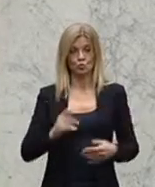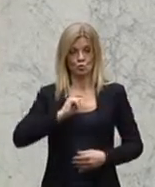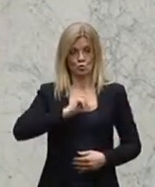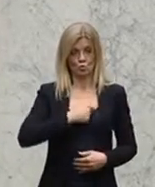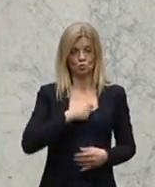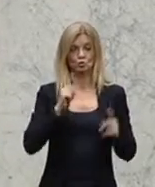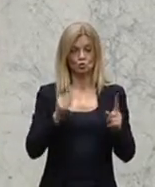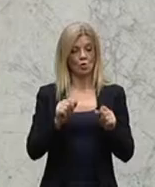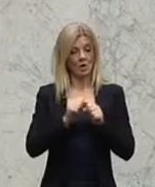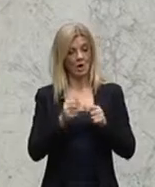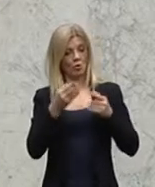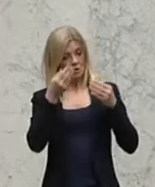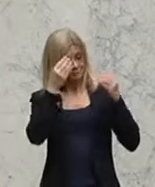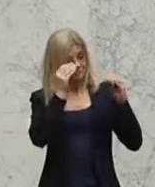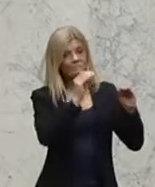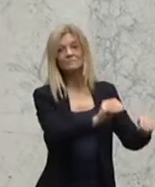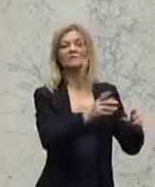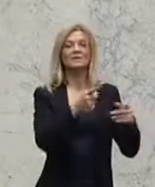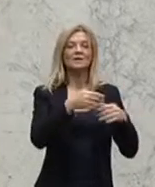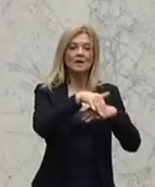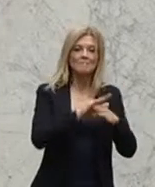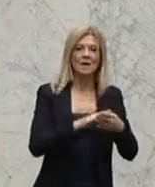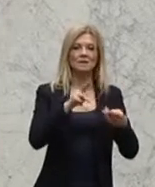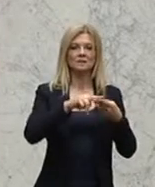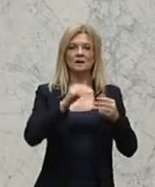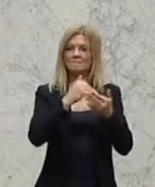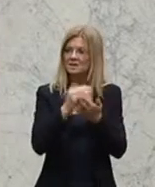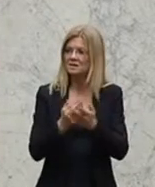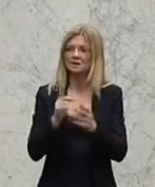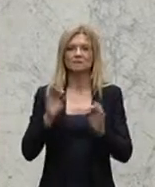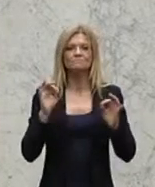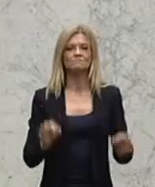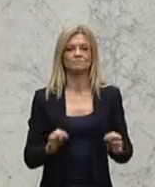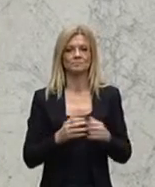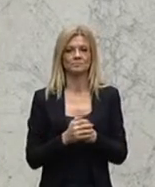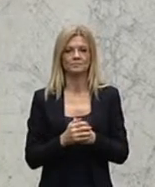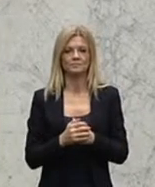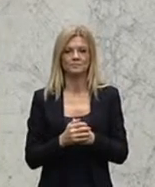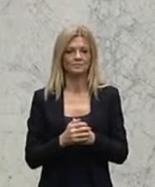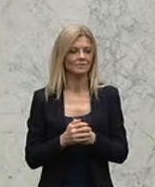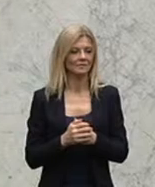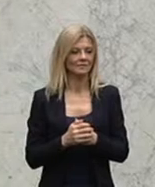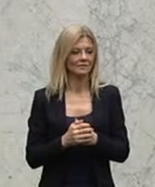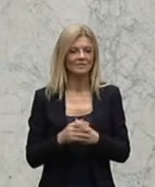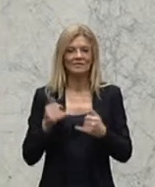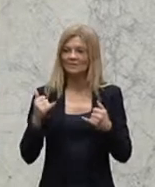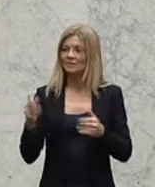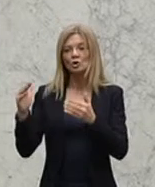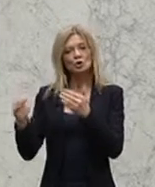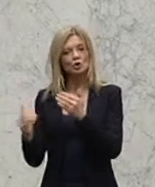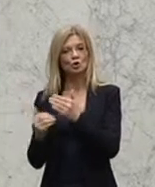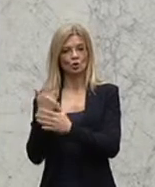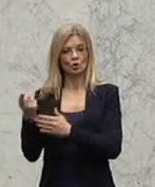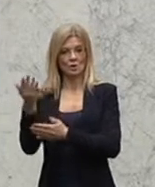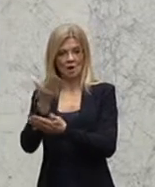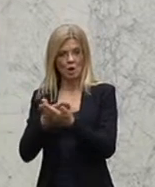auch wirklich ankommt. In der Ausbildung der regulären Neuen in diesem Beruf